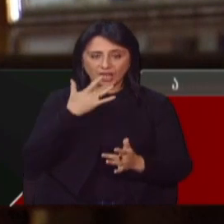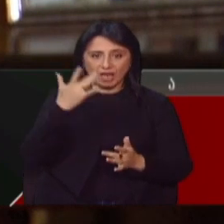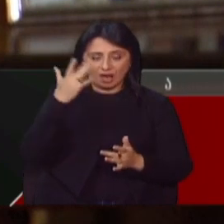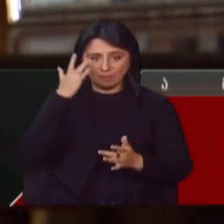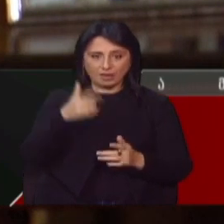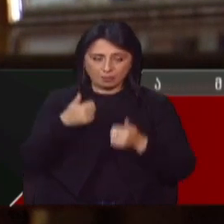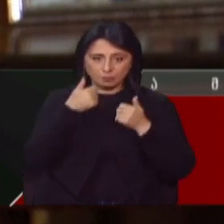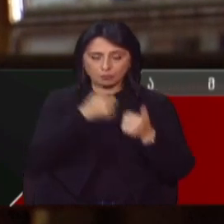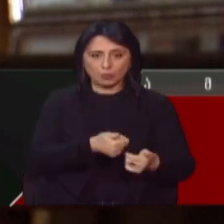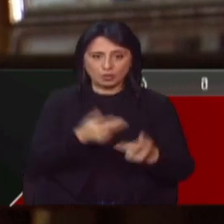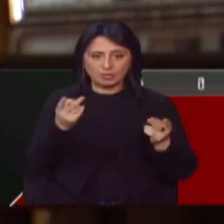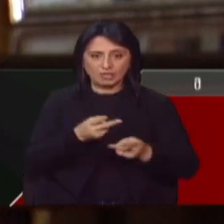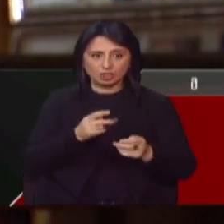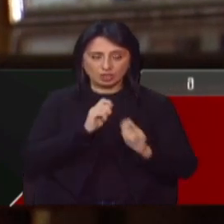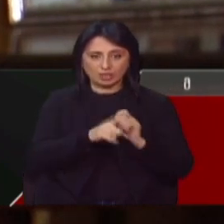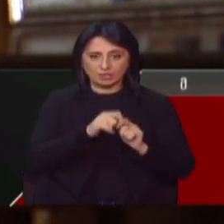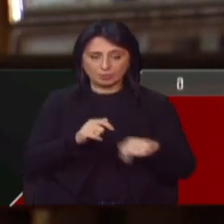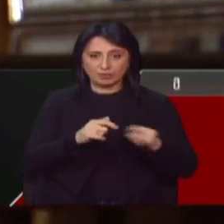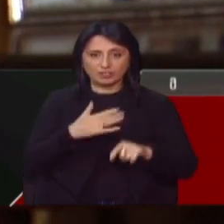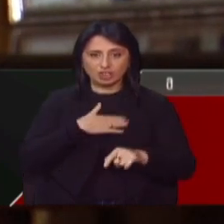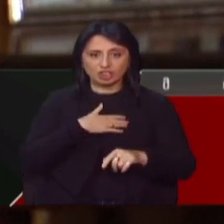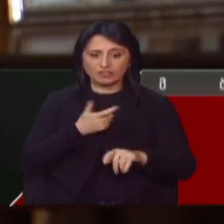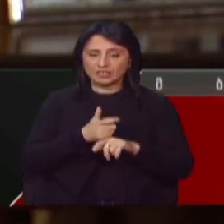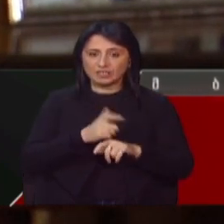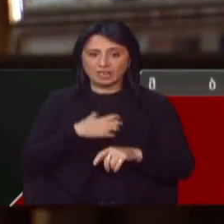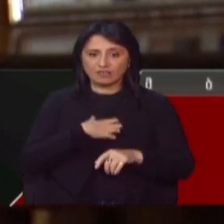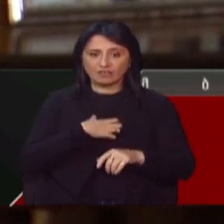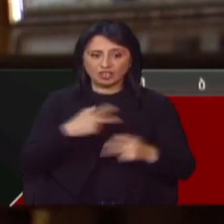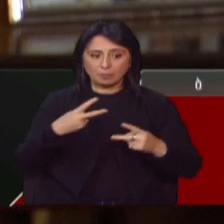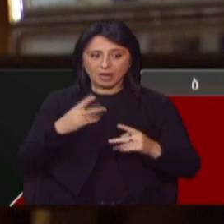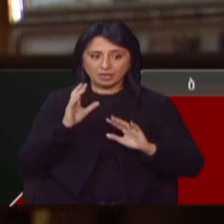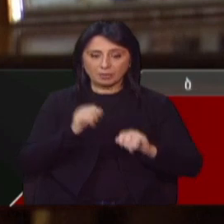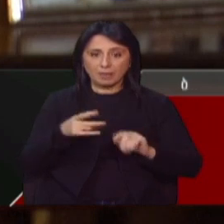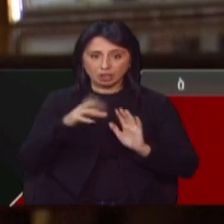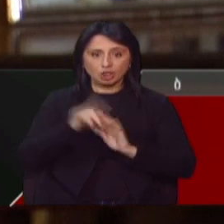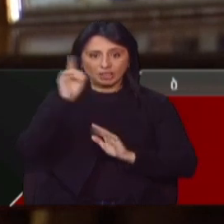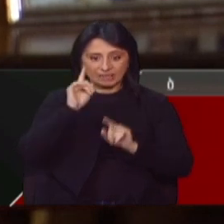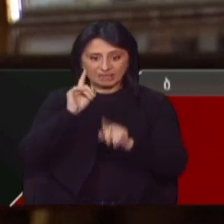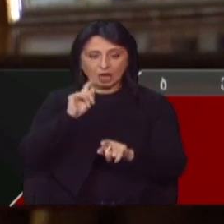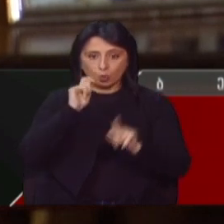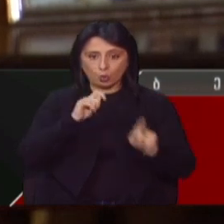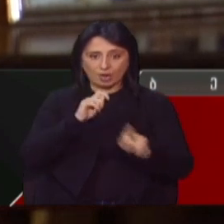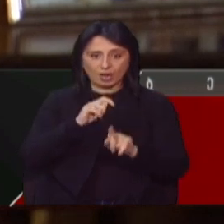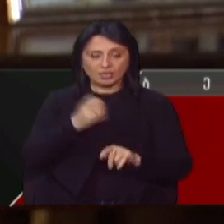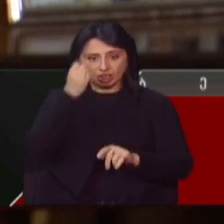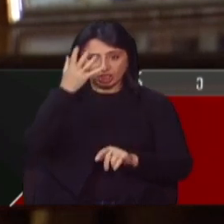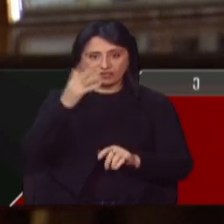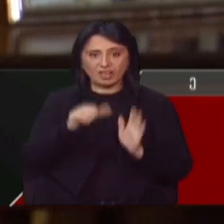ეროვნული უსაფრთხოების საჭიროებების დასაფინანსებლად. ჩვენი კრიტიკული პარტნიორების მხარდაჭერა, მათ შორის ისრაელისა და უკრაინის, არის